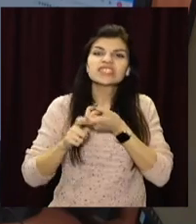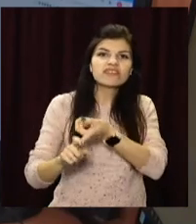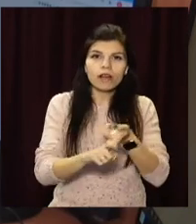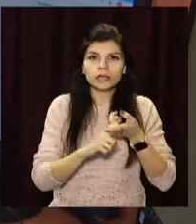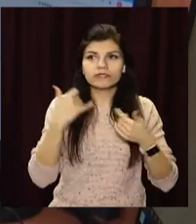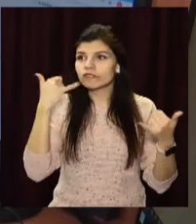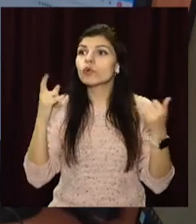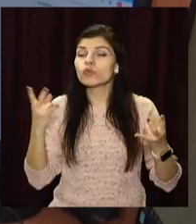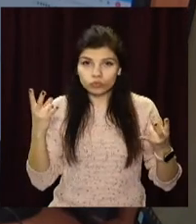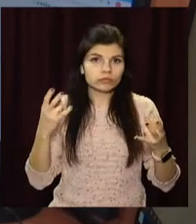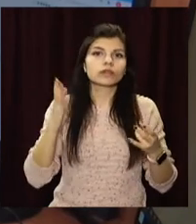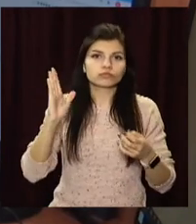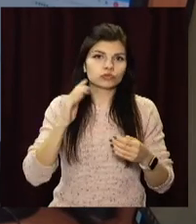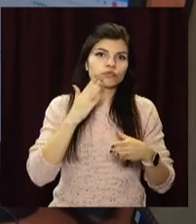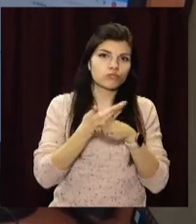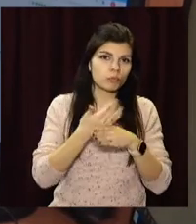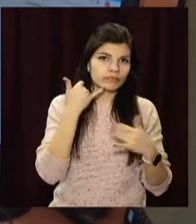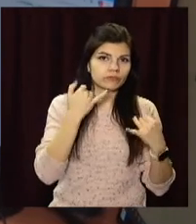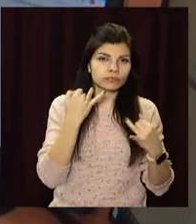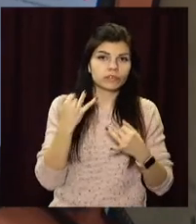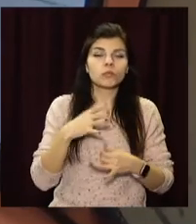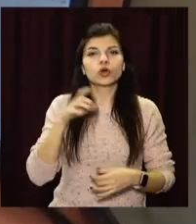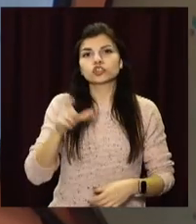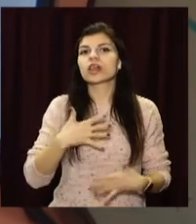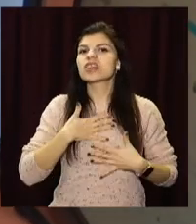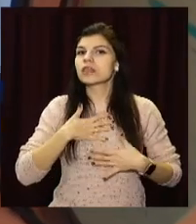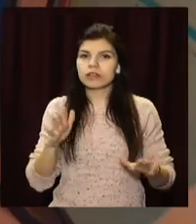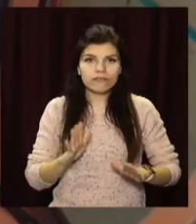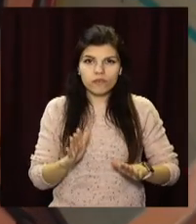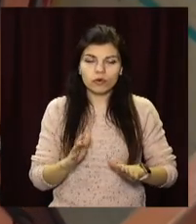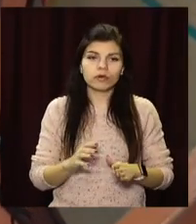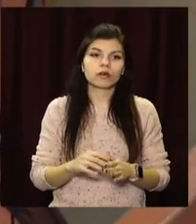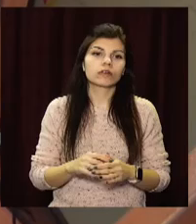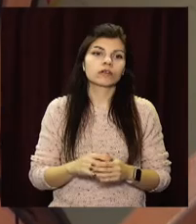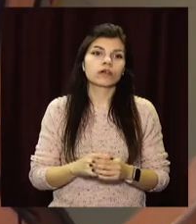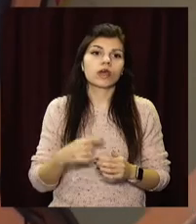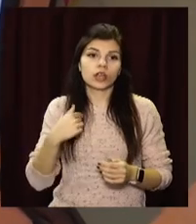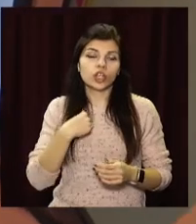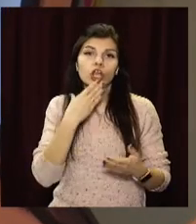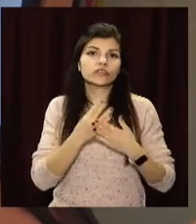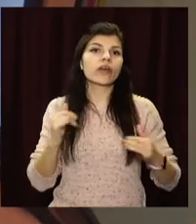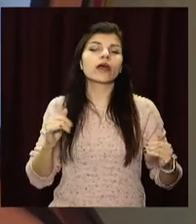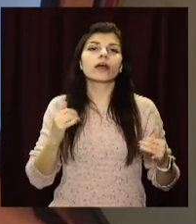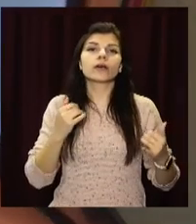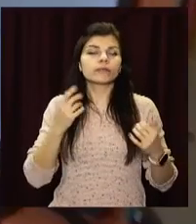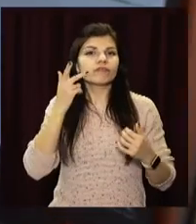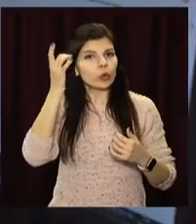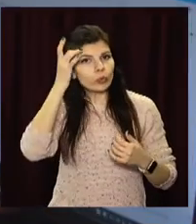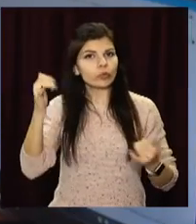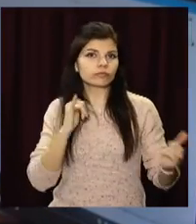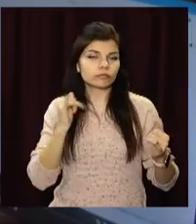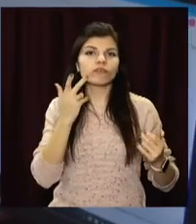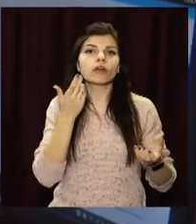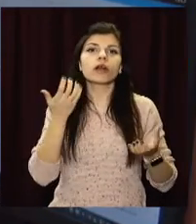що людина чимось незадоволена, але я своєю вічливістю завжди з